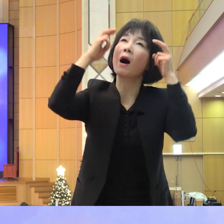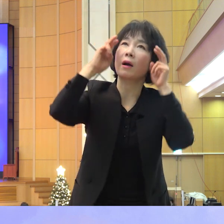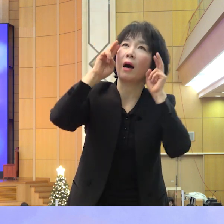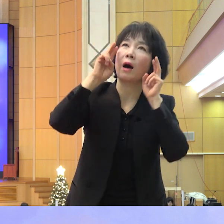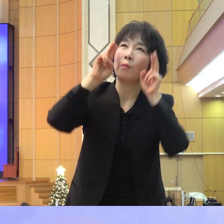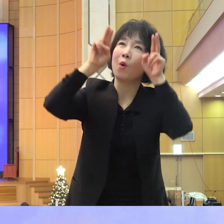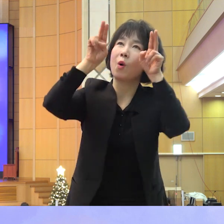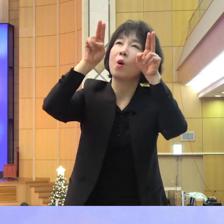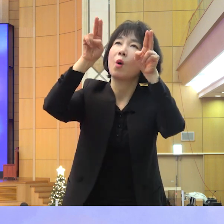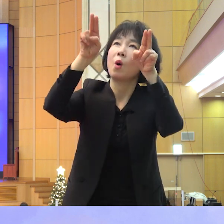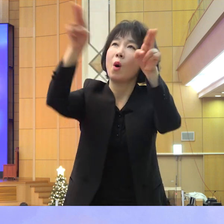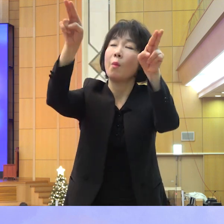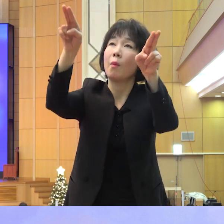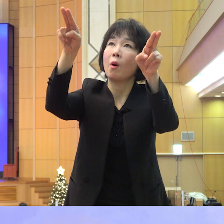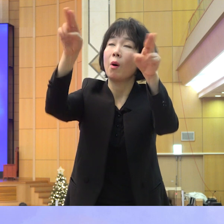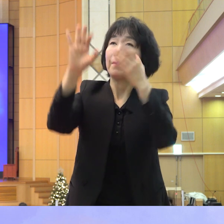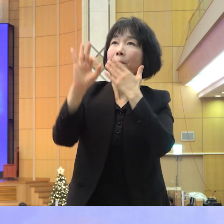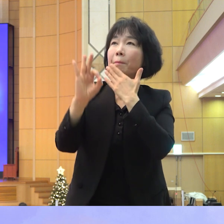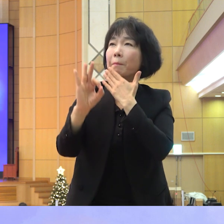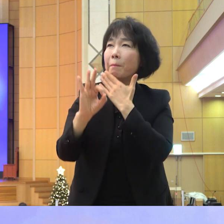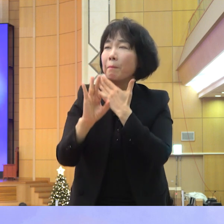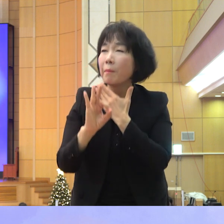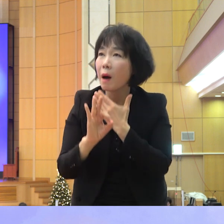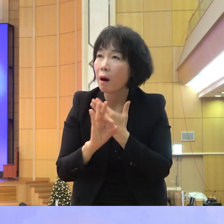십자가를 바라보며